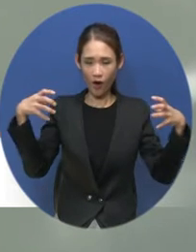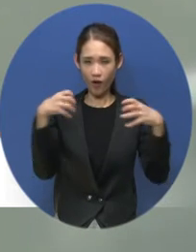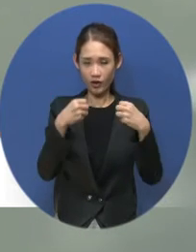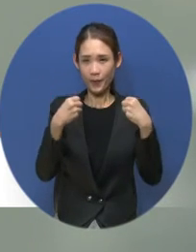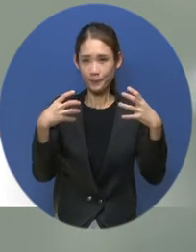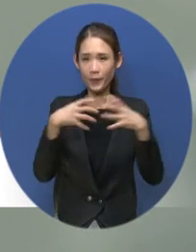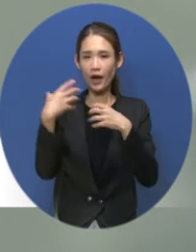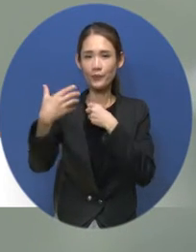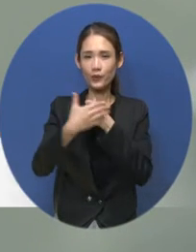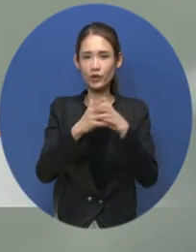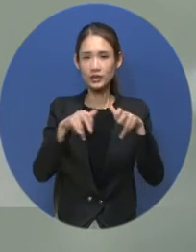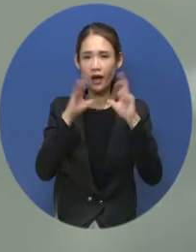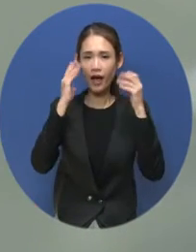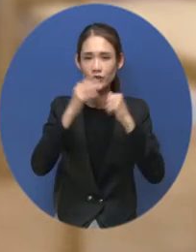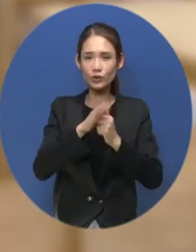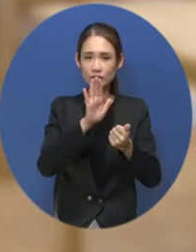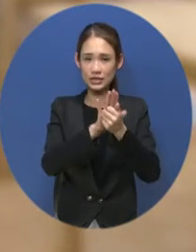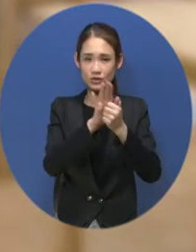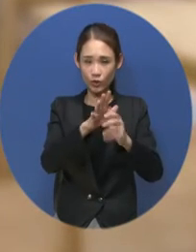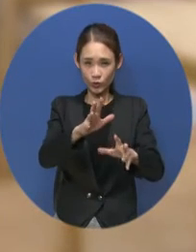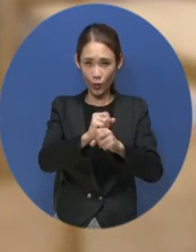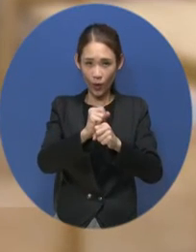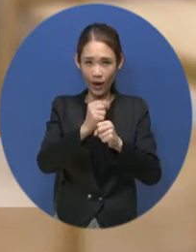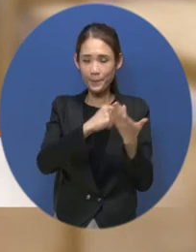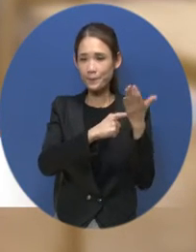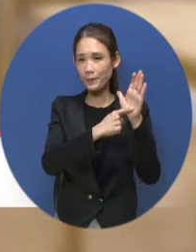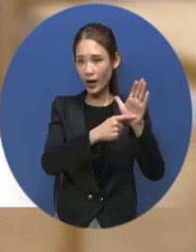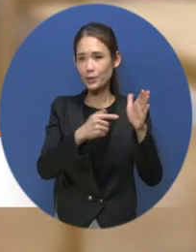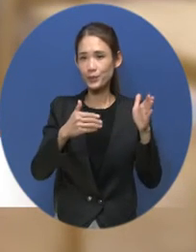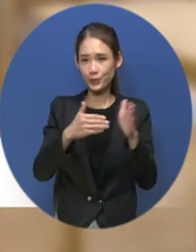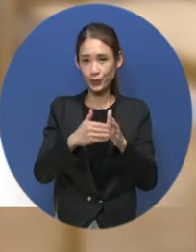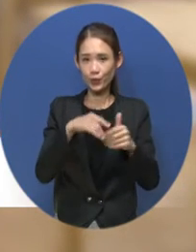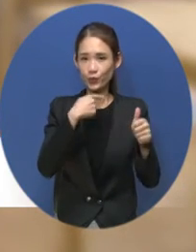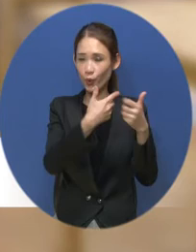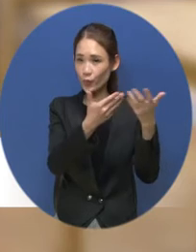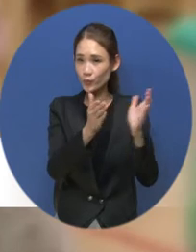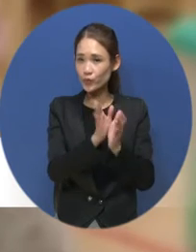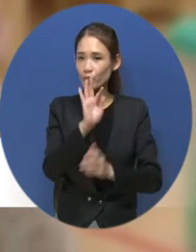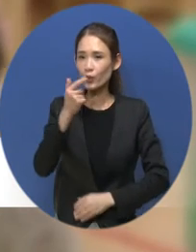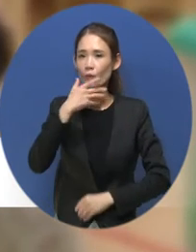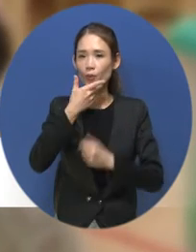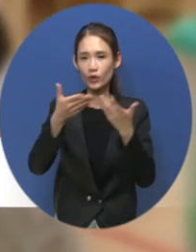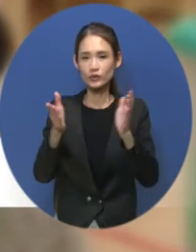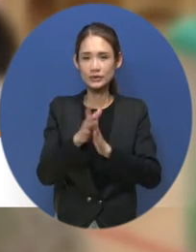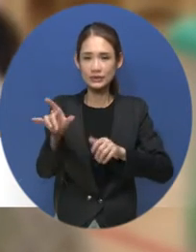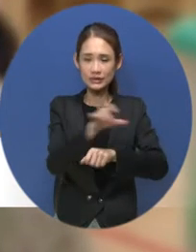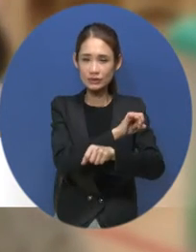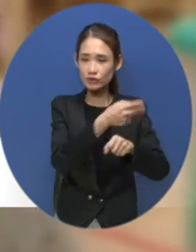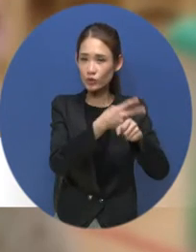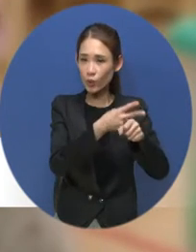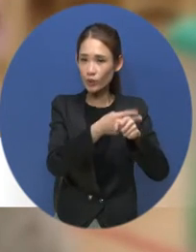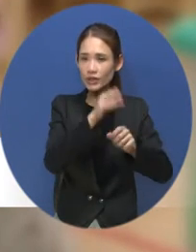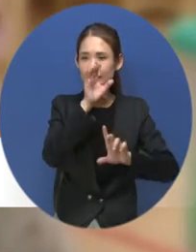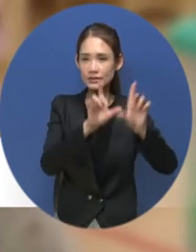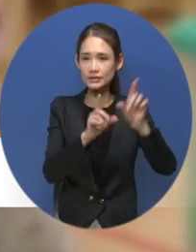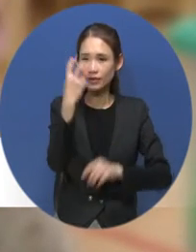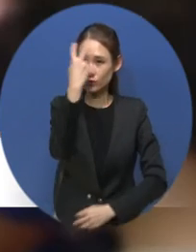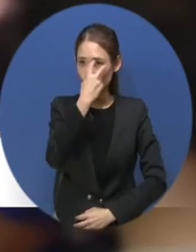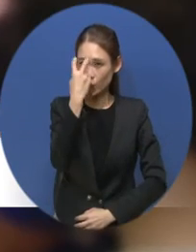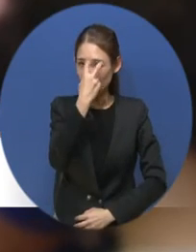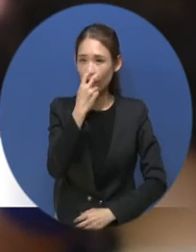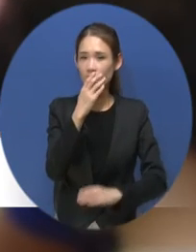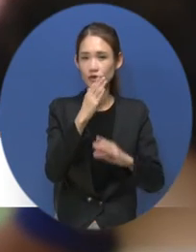아동 지원 종합대책 을 발표했습니다 우선 교육부와 보건복지부 는 특수교사 실태조사 를 추진합니다